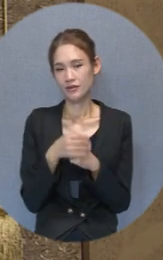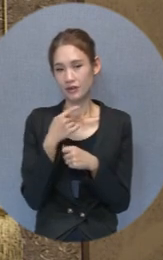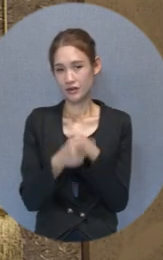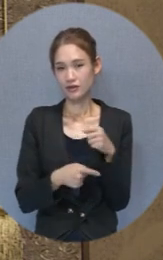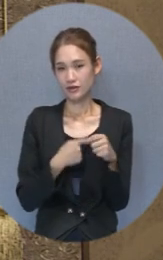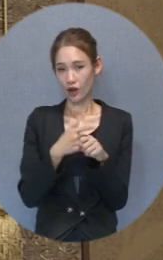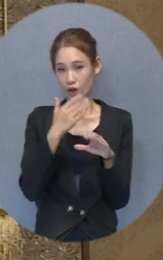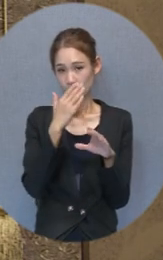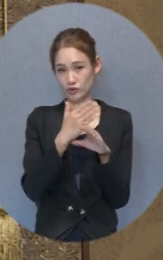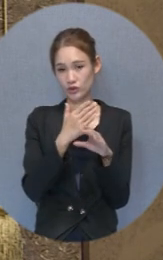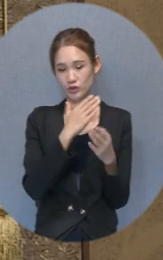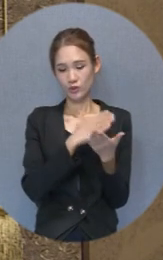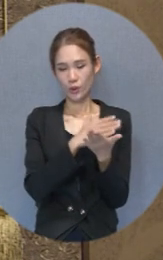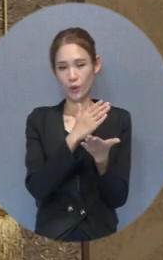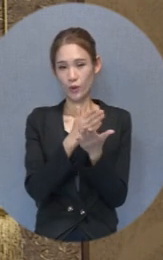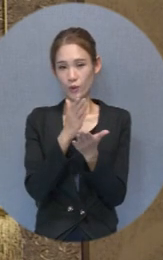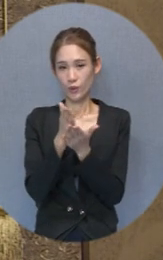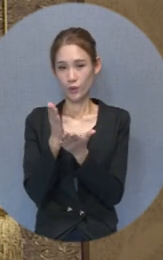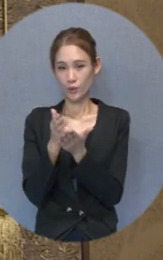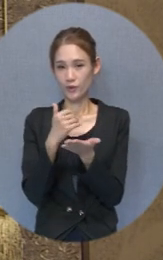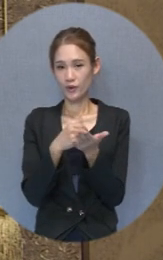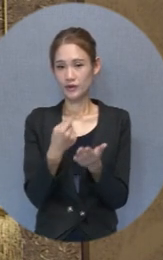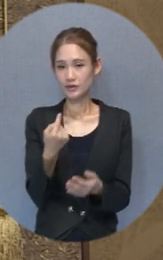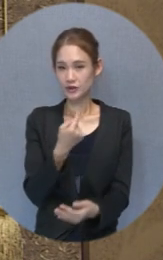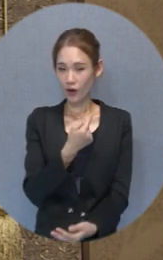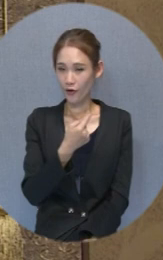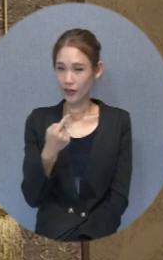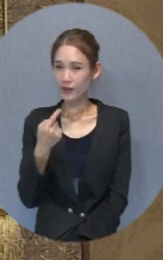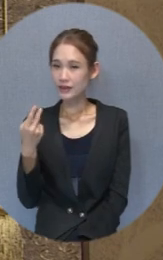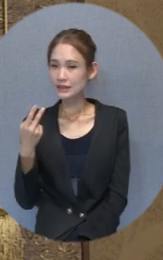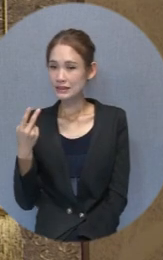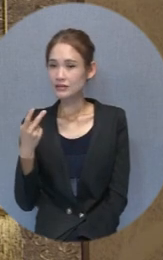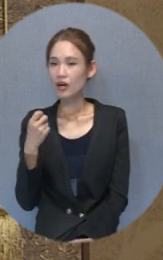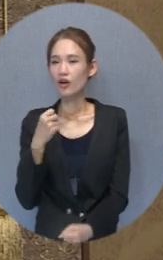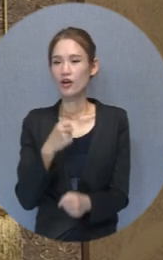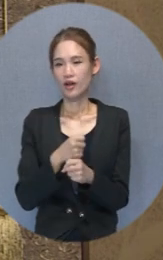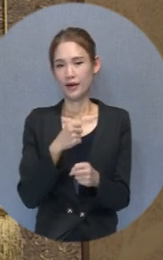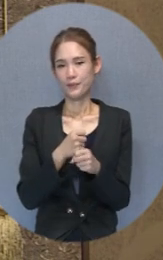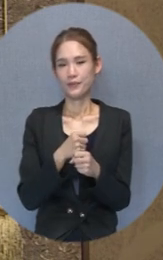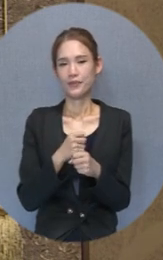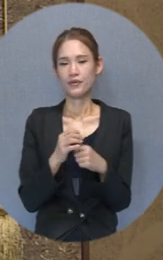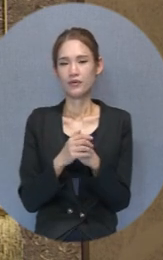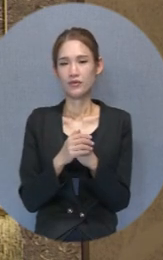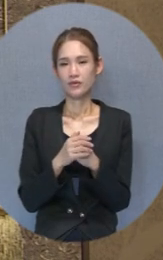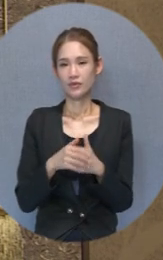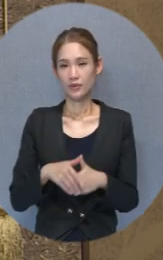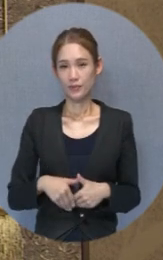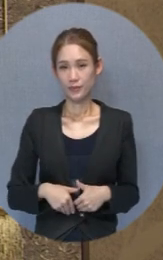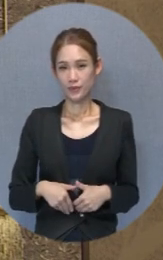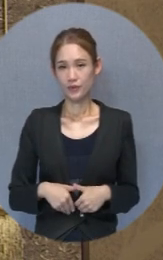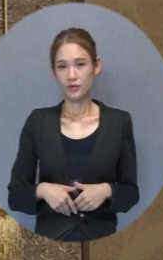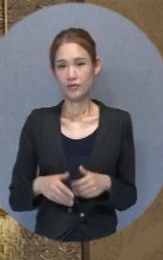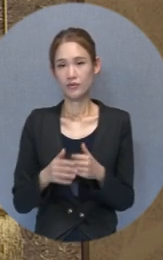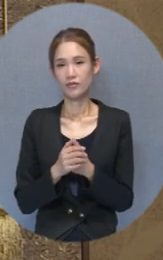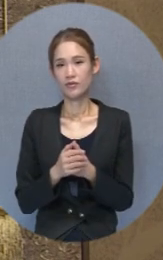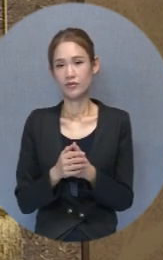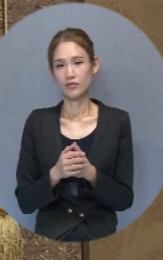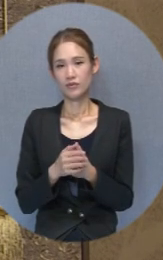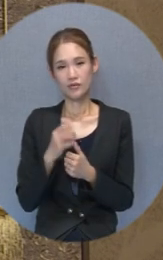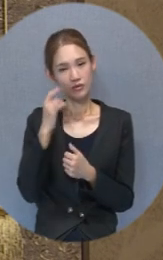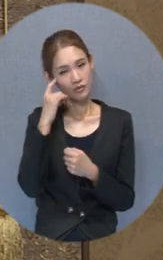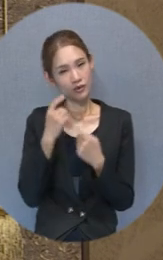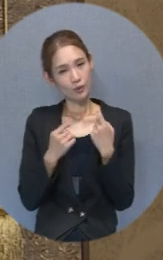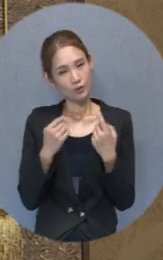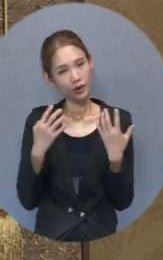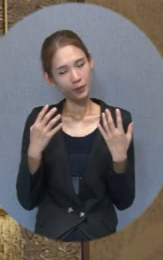1년의 종류별로 1,000개에서 제대 2,000개 정도만 제작을 해요. 필요로 하거든요. 네. 생각보다 이렇게